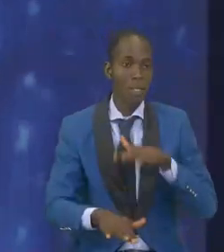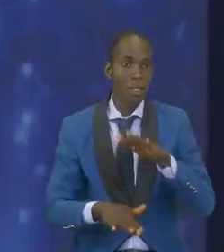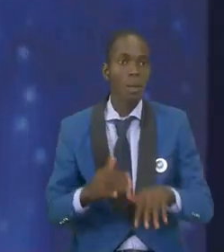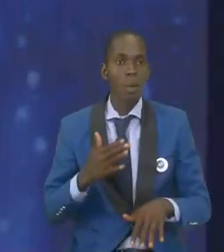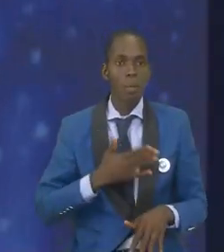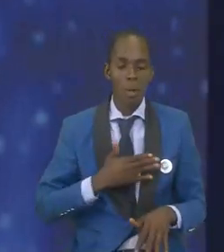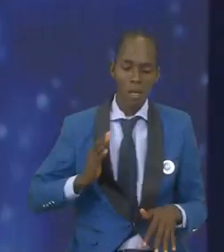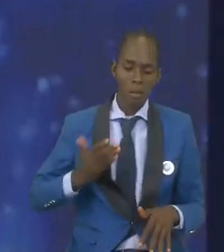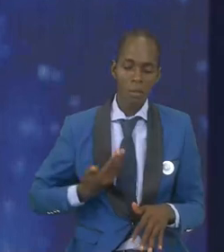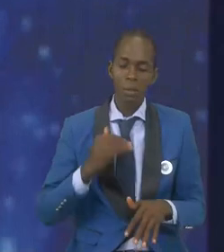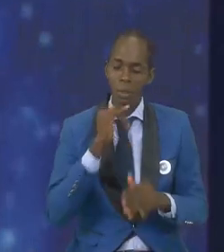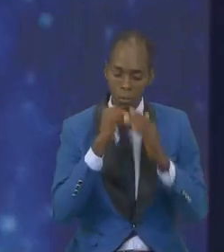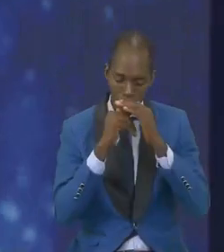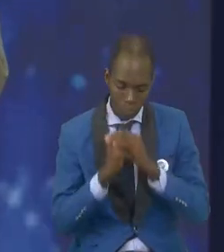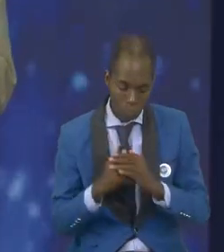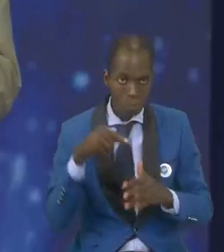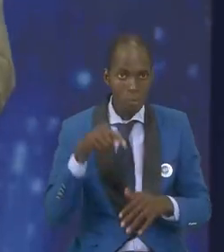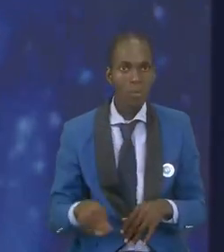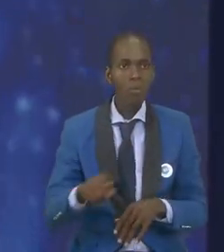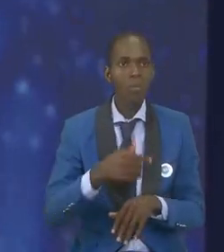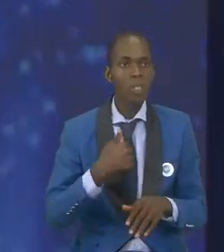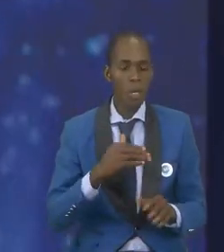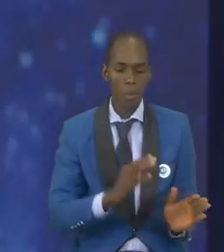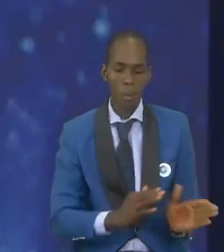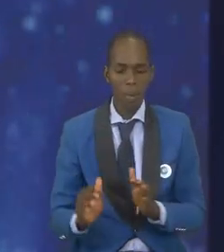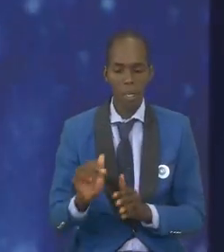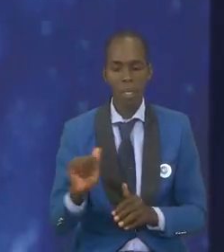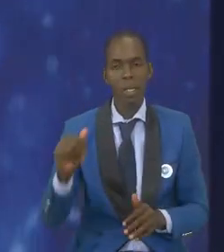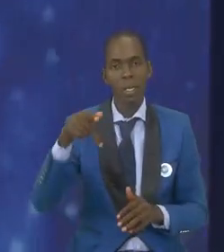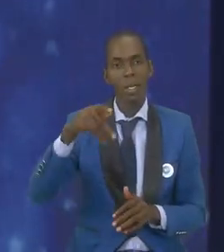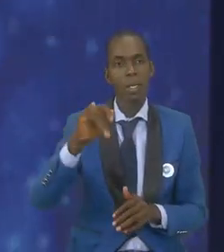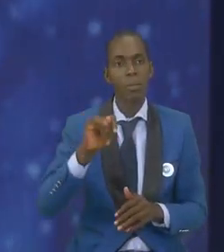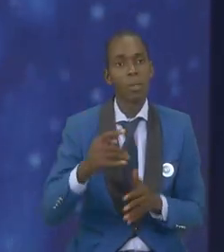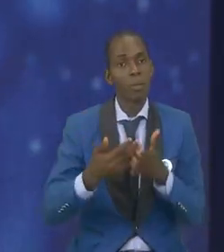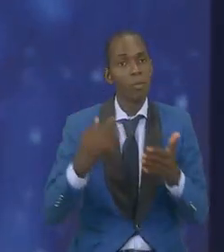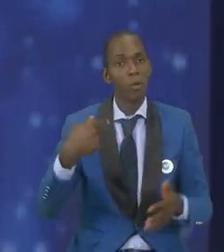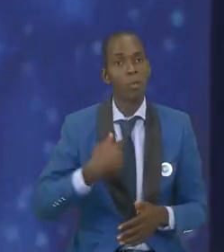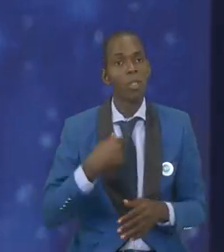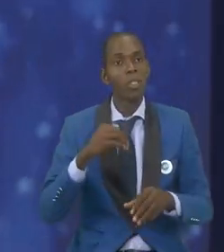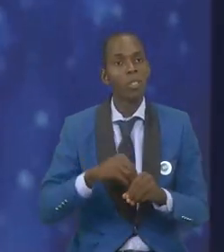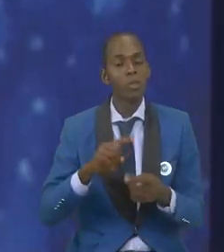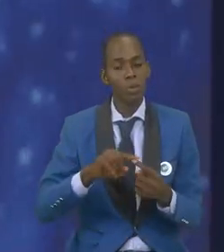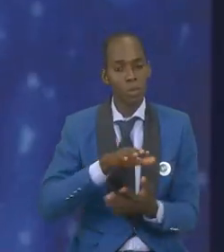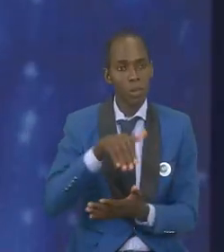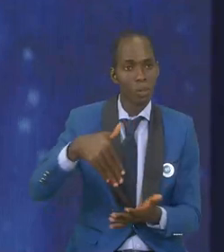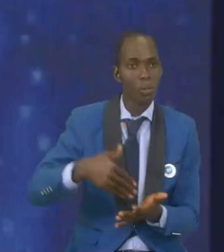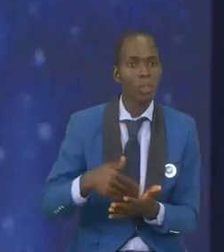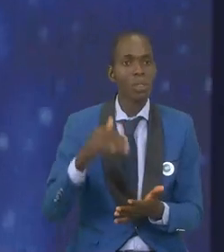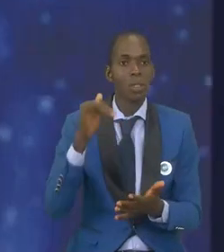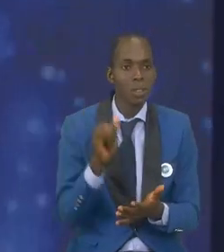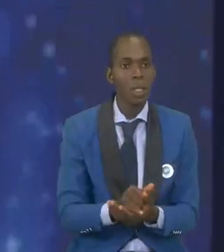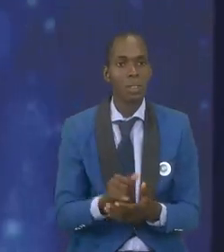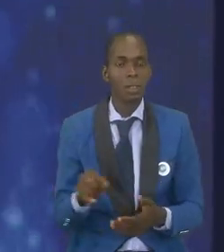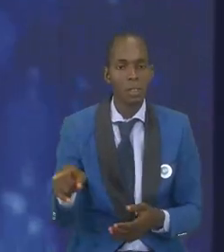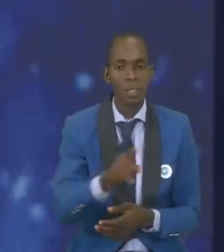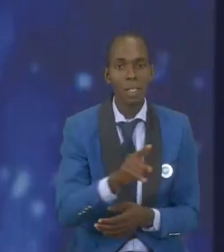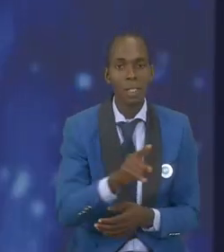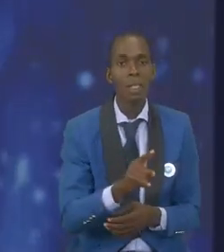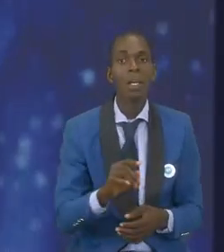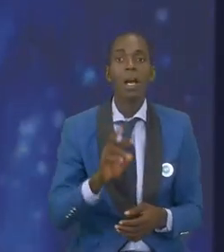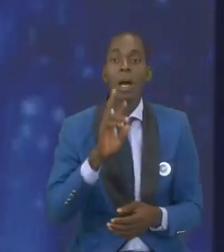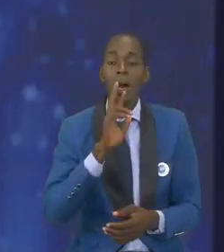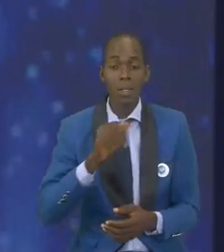un filet sous mes pieds sous mes pas mon âme est Courbet ils ont creusé une fausse devant moi au milieu